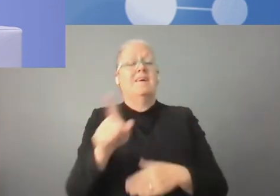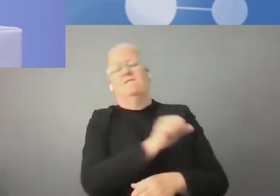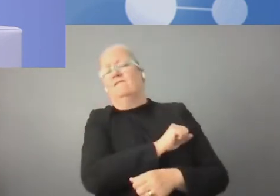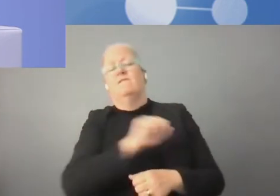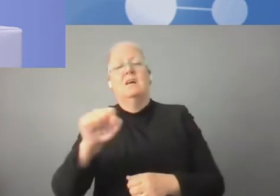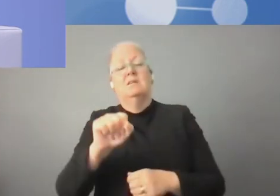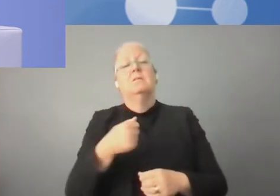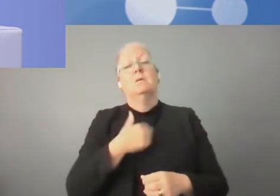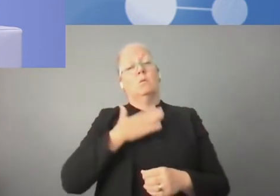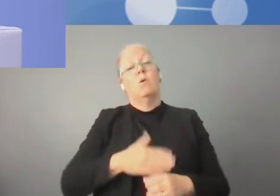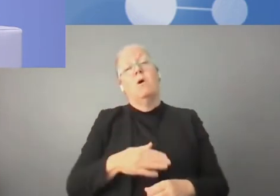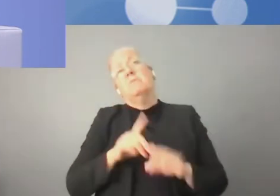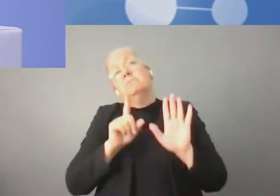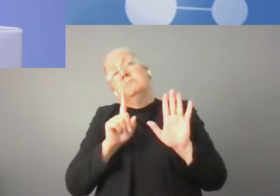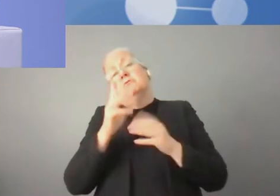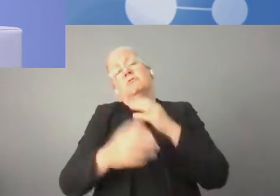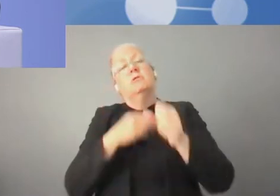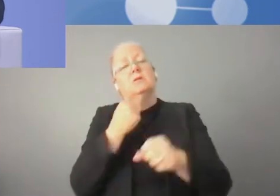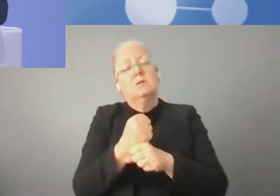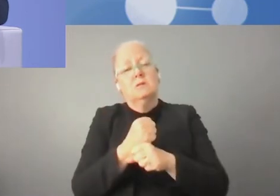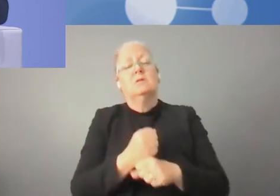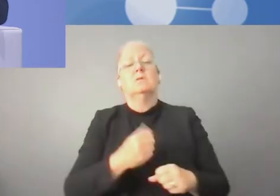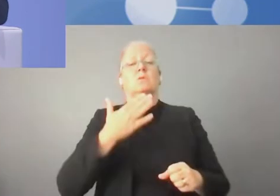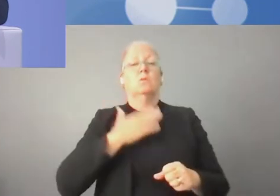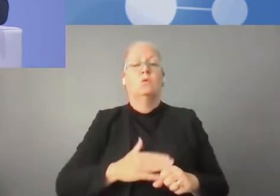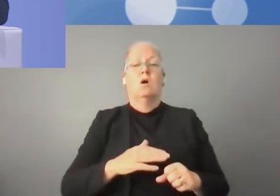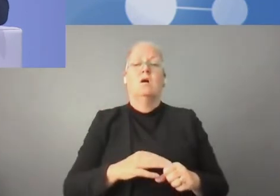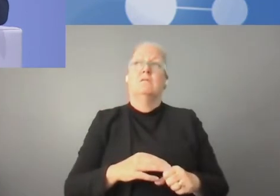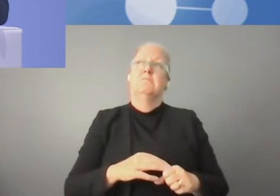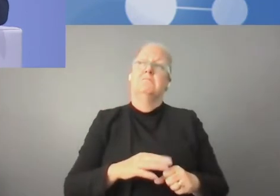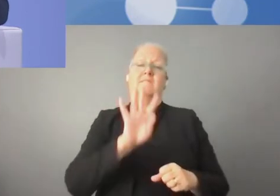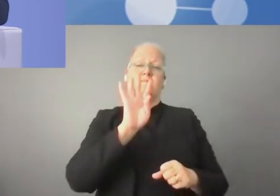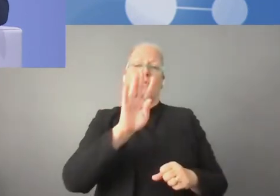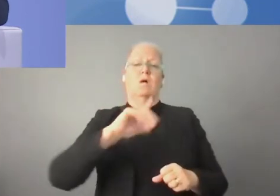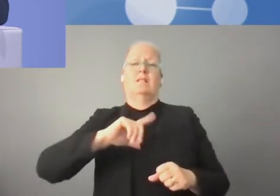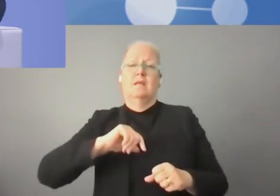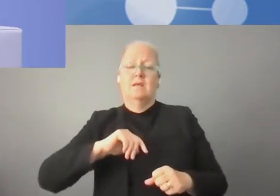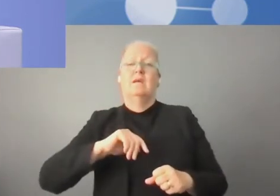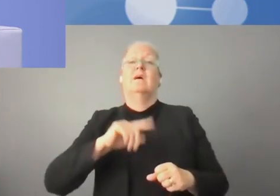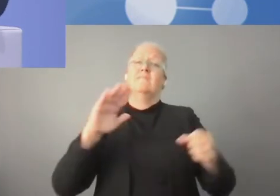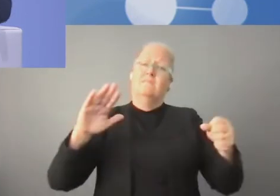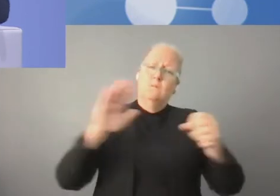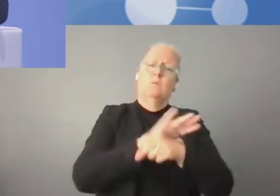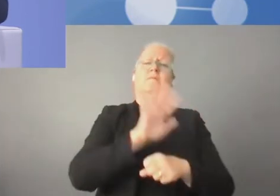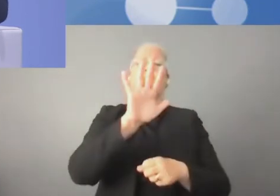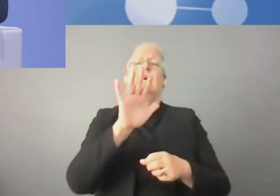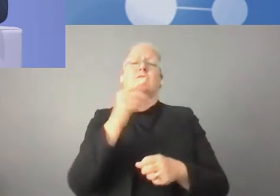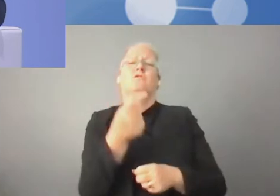我们希望这个过程希望更快的进行。在最近的6年当中，我们想获